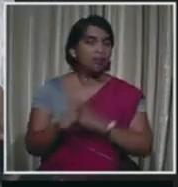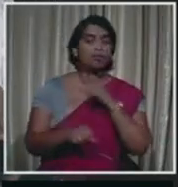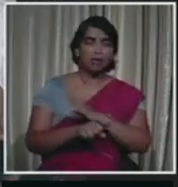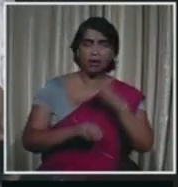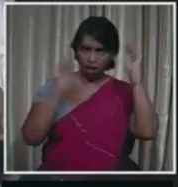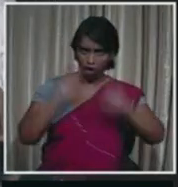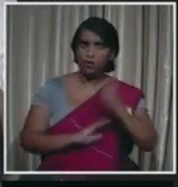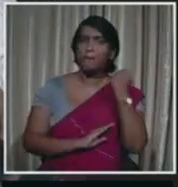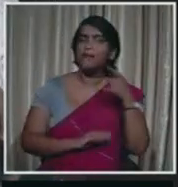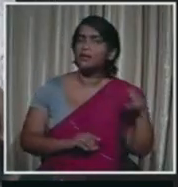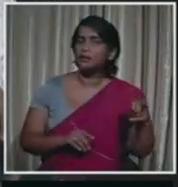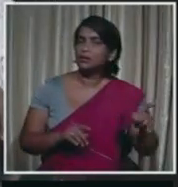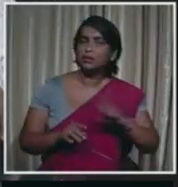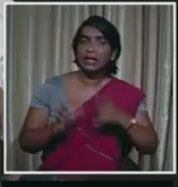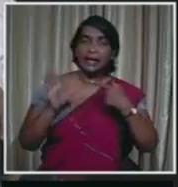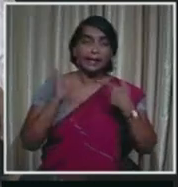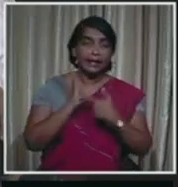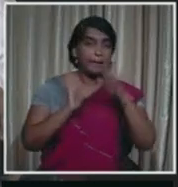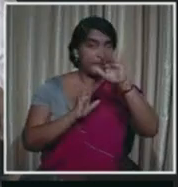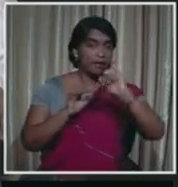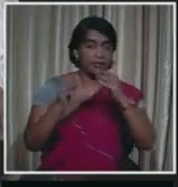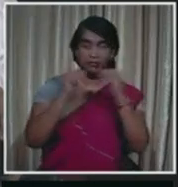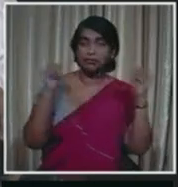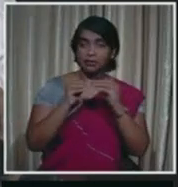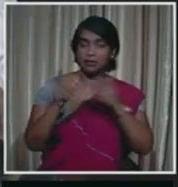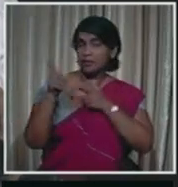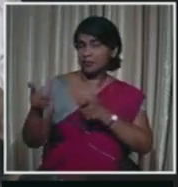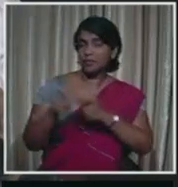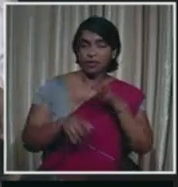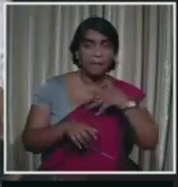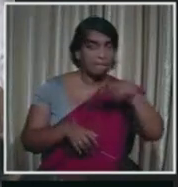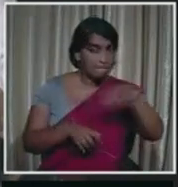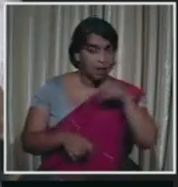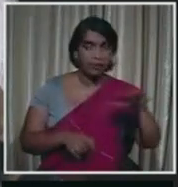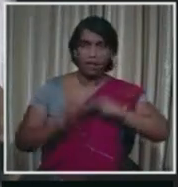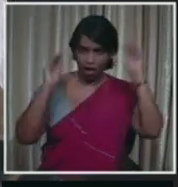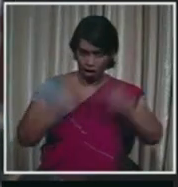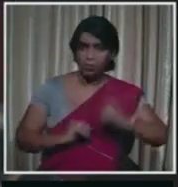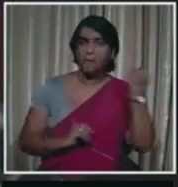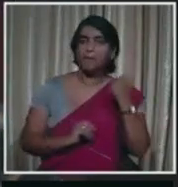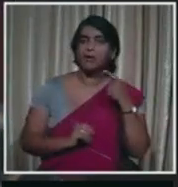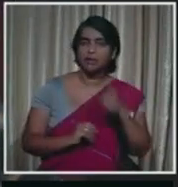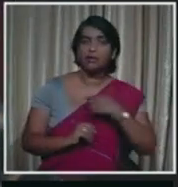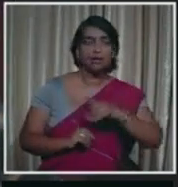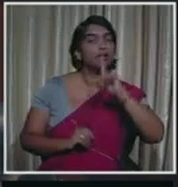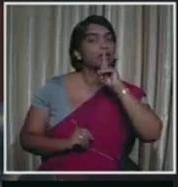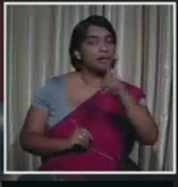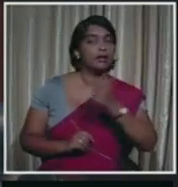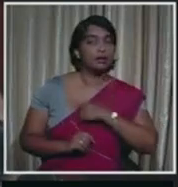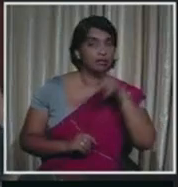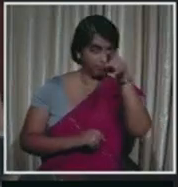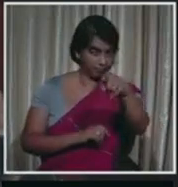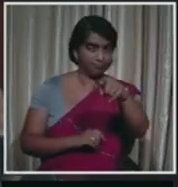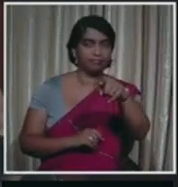බලයද T56 උන්න පාවිච්චි කරන එක අවම බලයද මං අහන්න කැමති